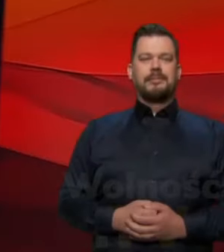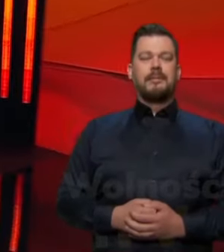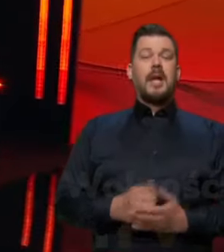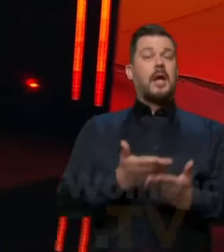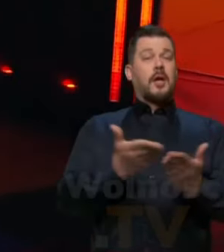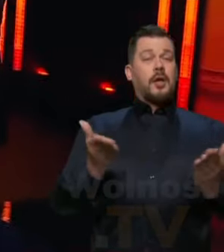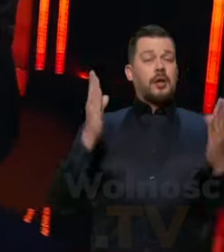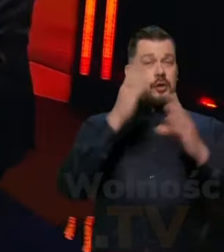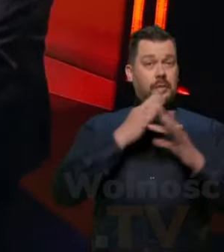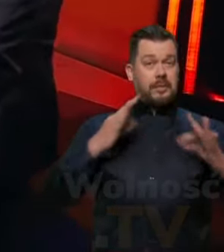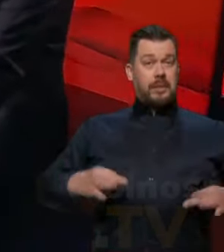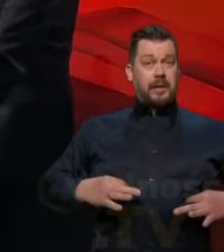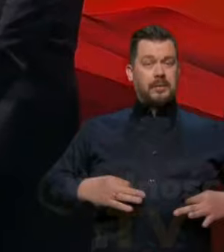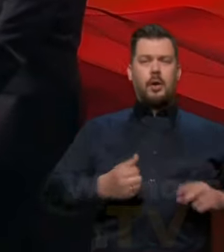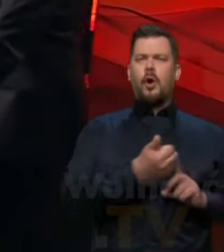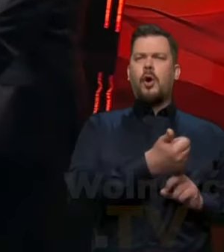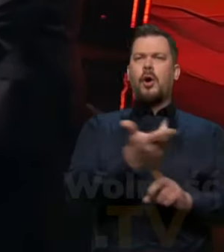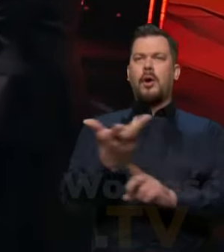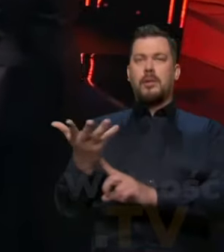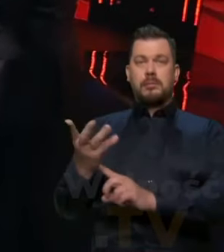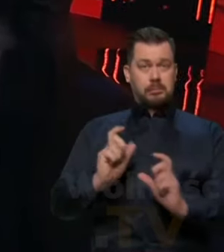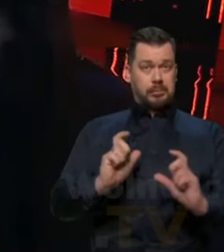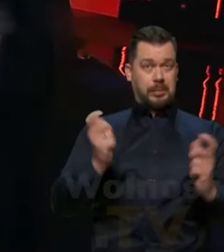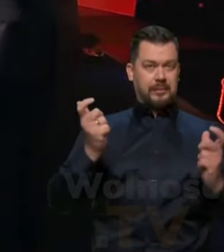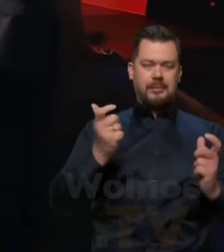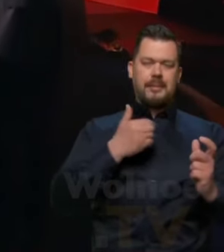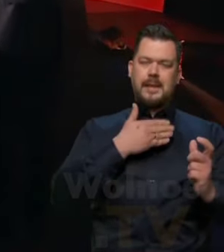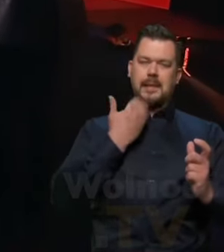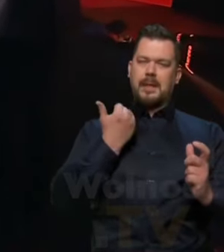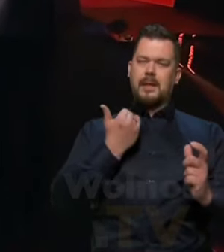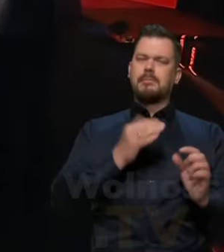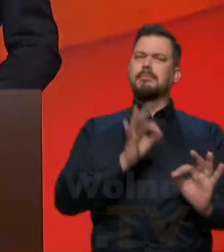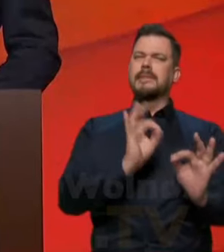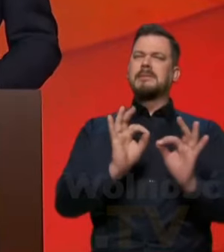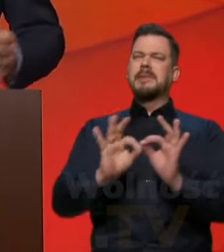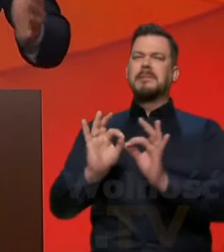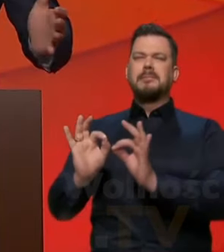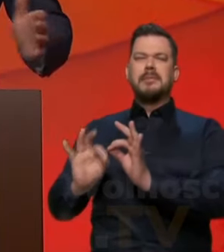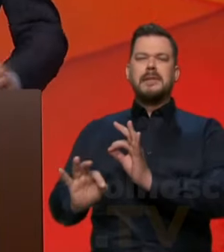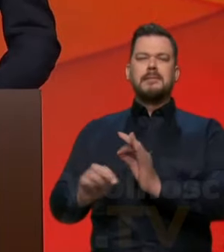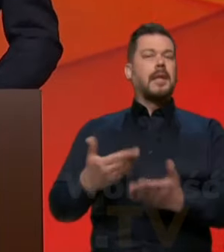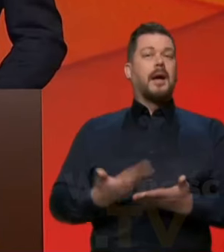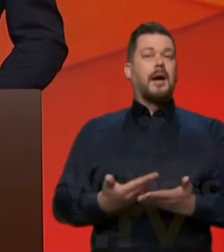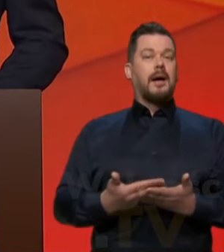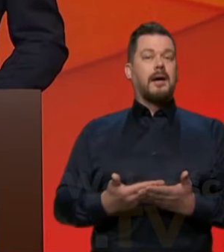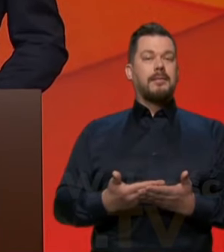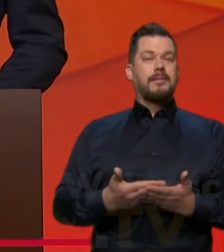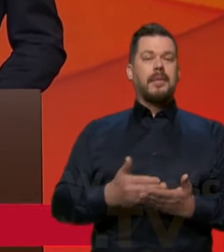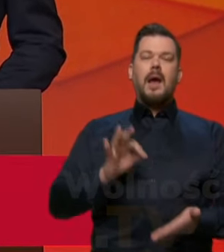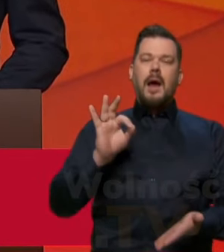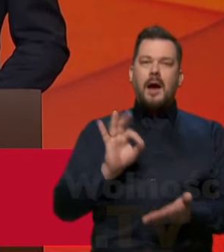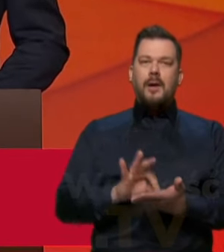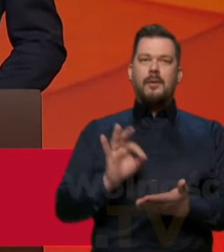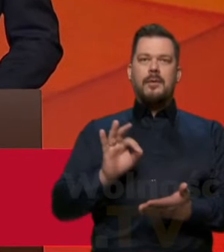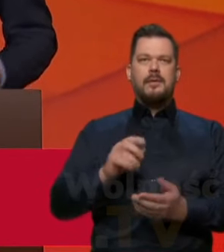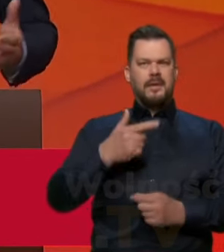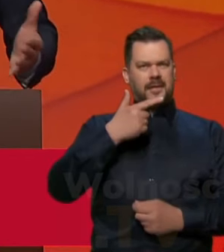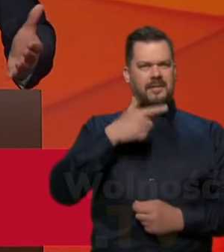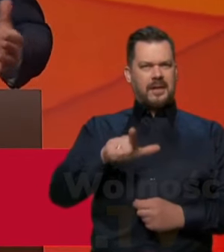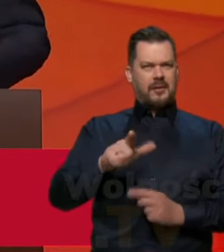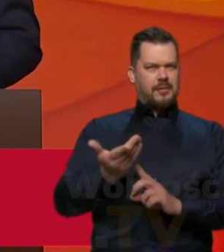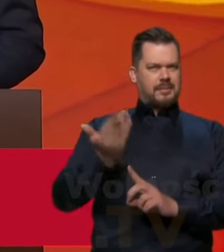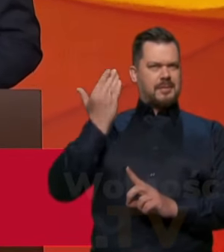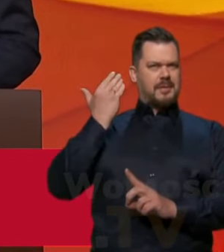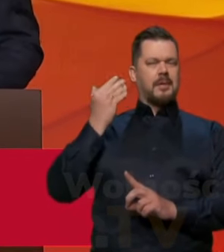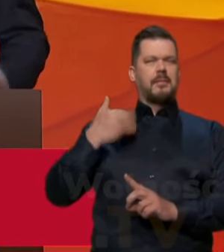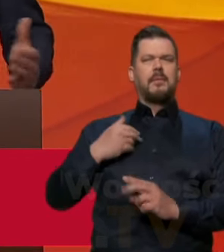państwo, kolejność nie jest przypadkowa, zresztą nic w tym studiu przypadkowe nie jest. Spotkaliśmy się tak naprawdę niemal 2 tygodnie temu, by